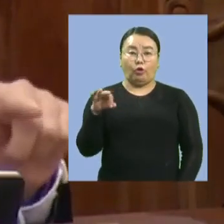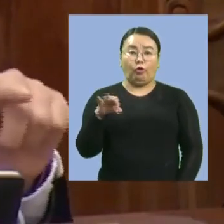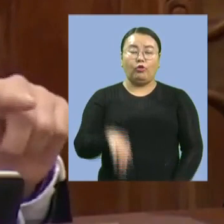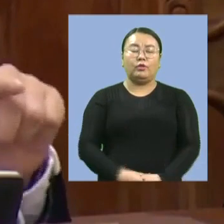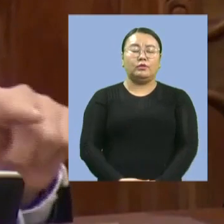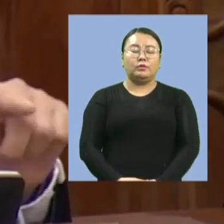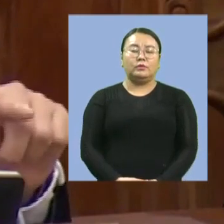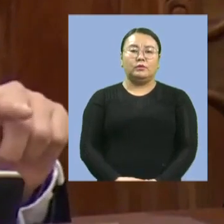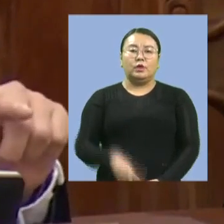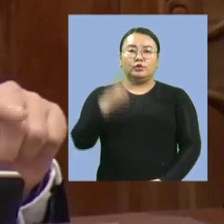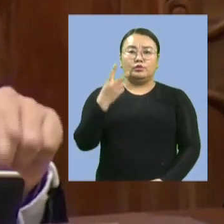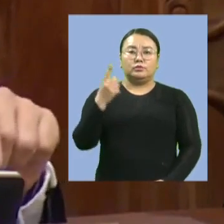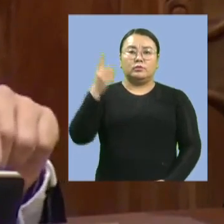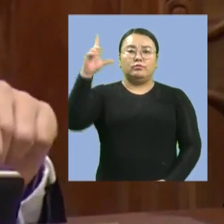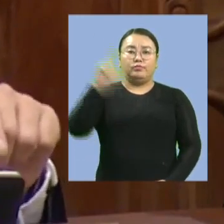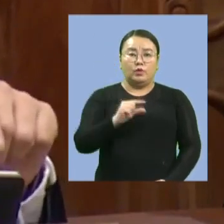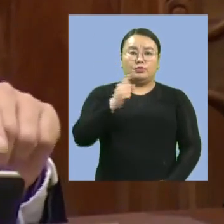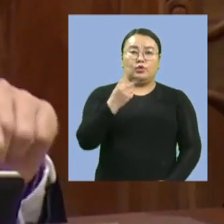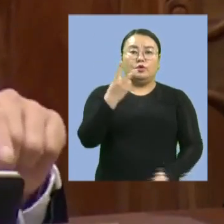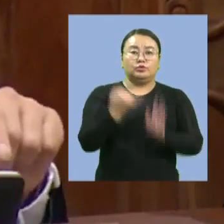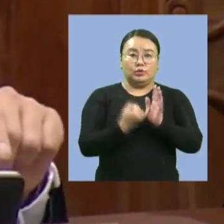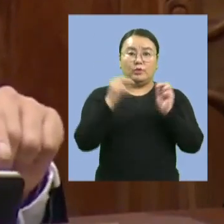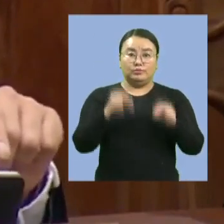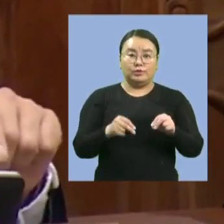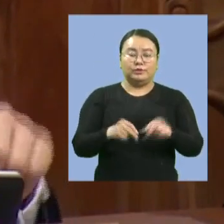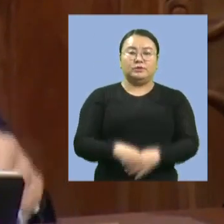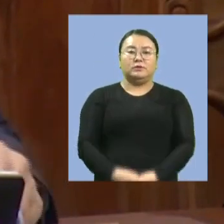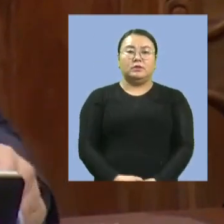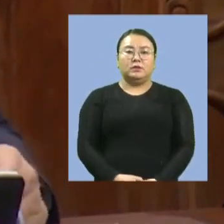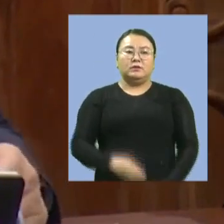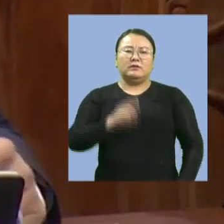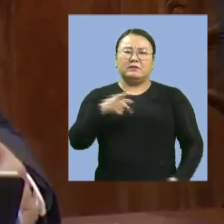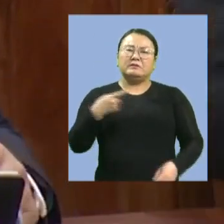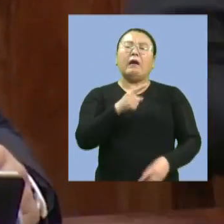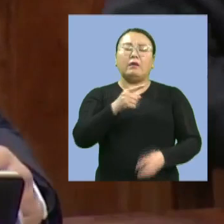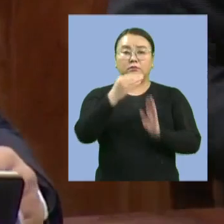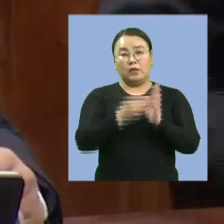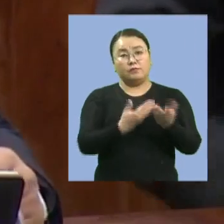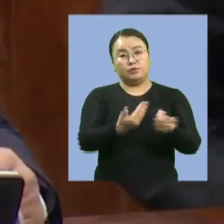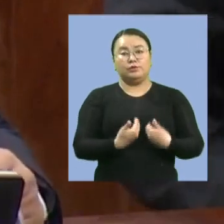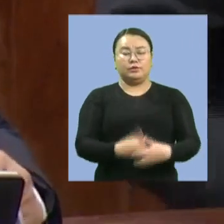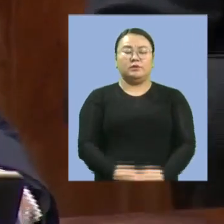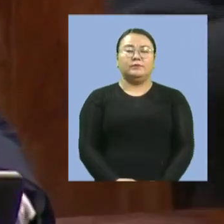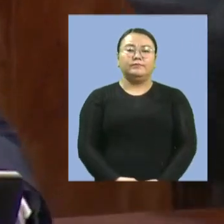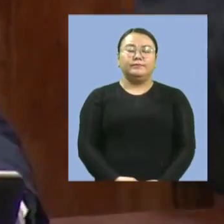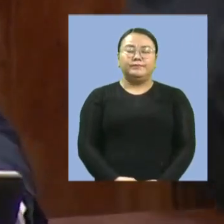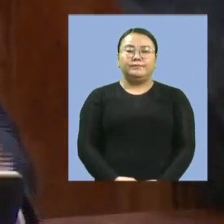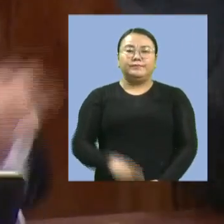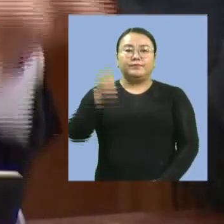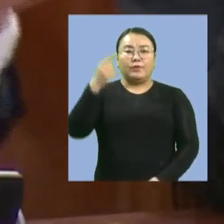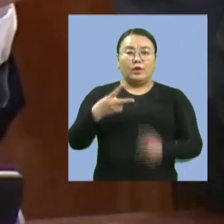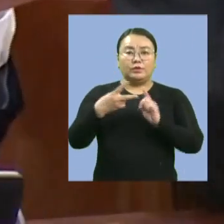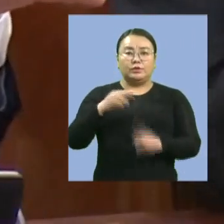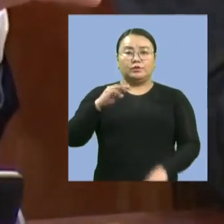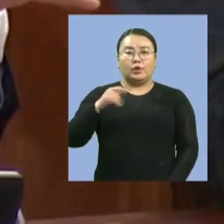156-52 гэсэн тоо маань 126 болж орж ирж байгаа. Яг үндслийн нэг жоохон тайлбарлаад өгөөч.